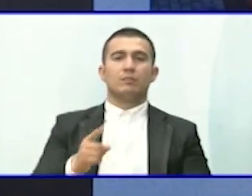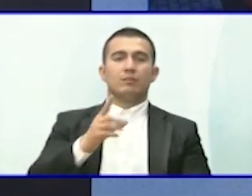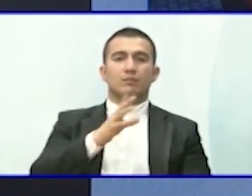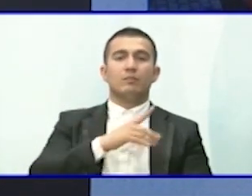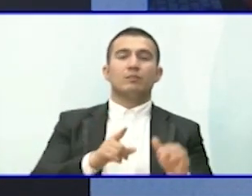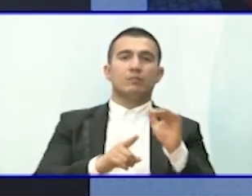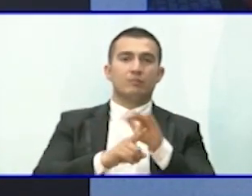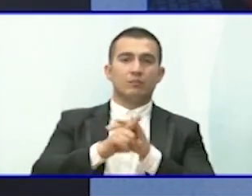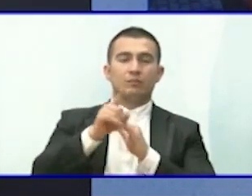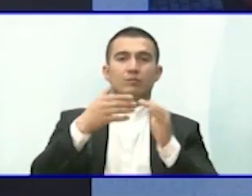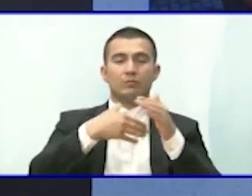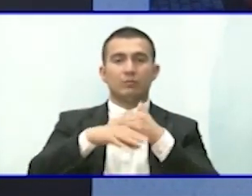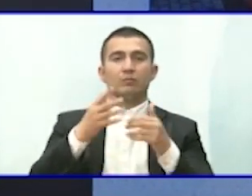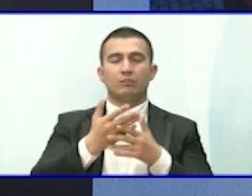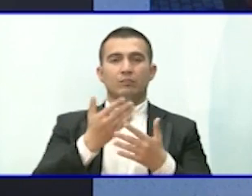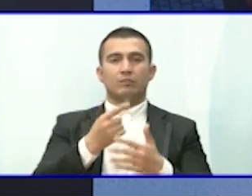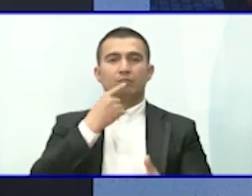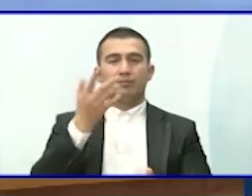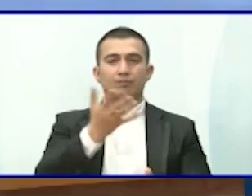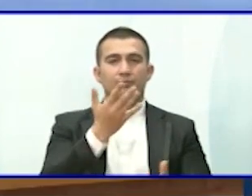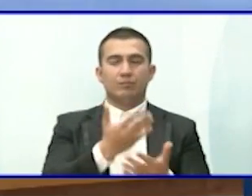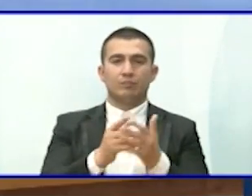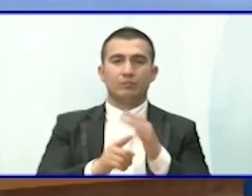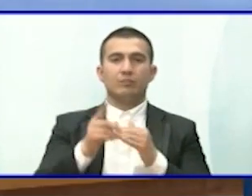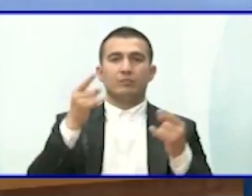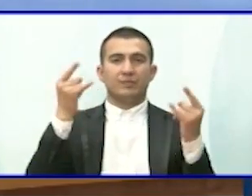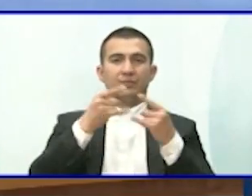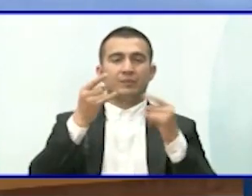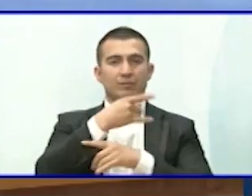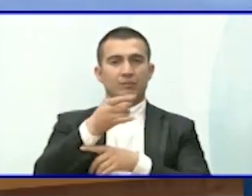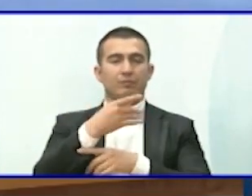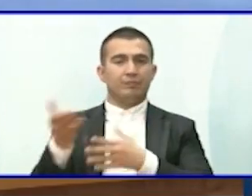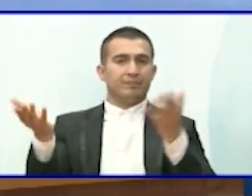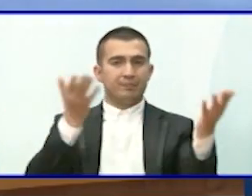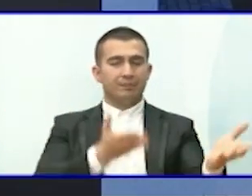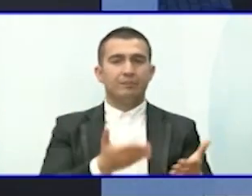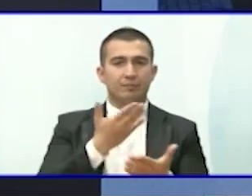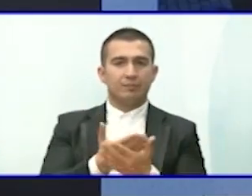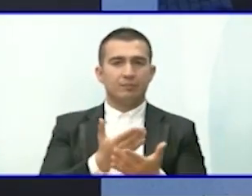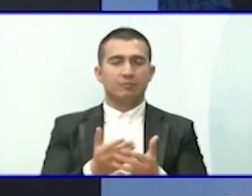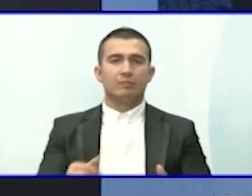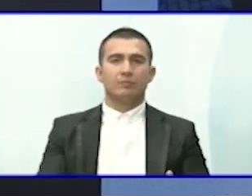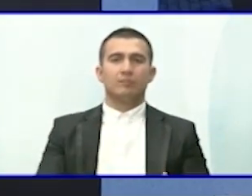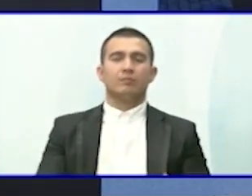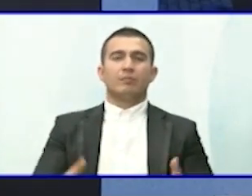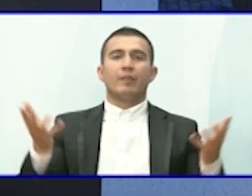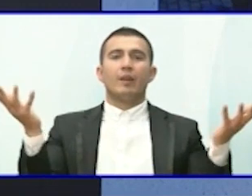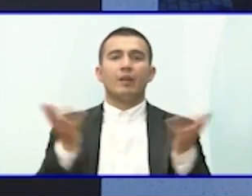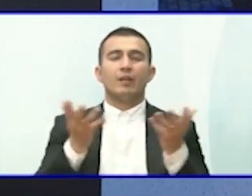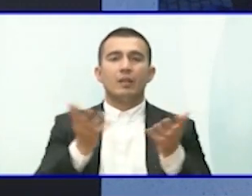идет интервью анвара в телестудии обратите внимание какие